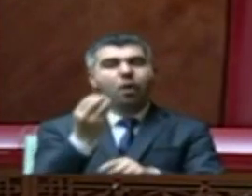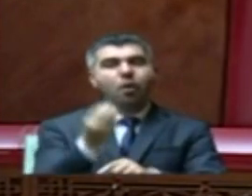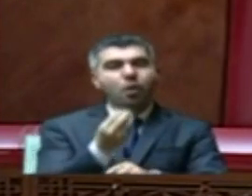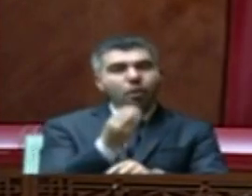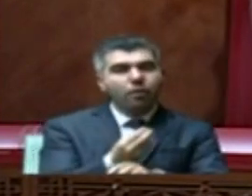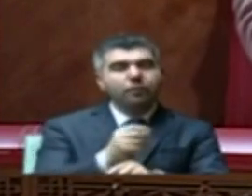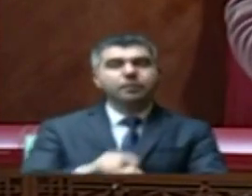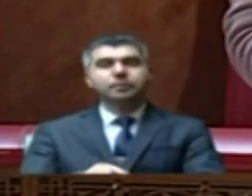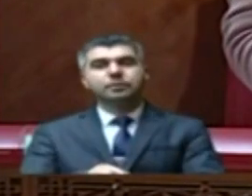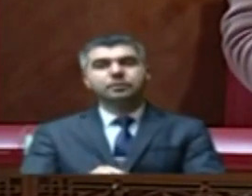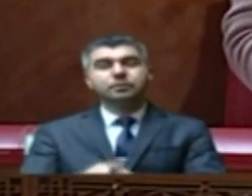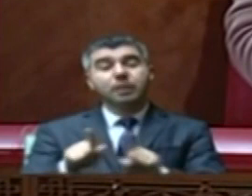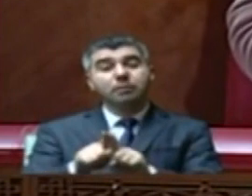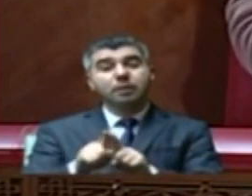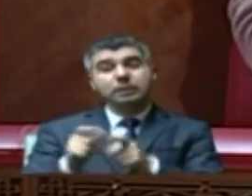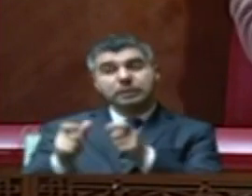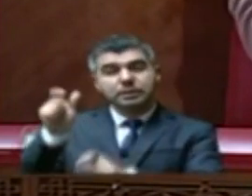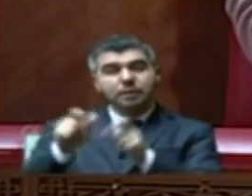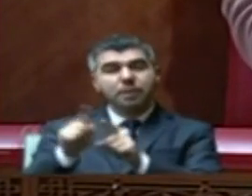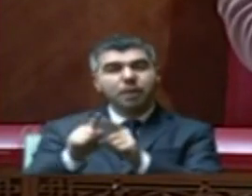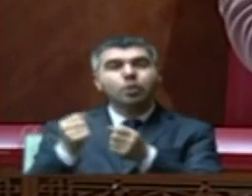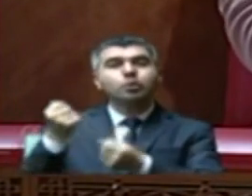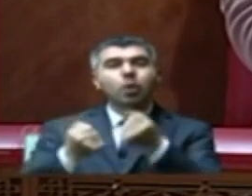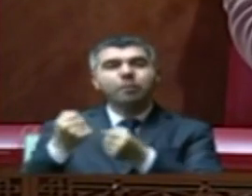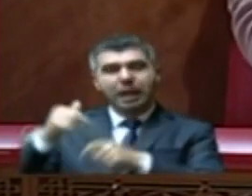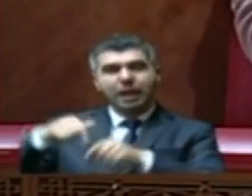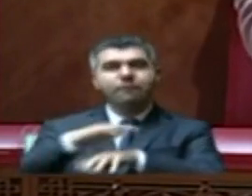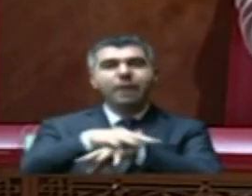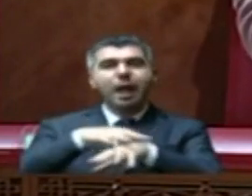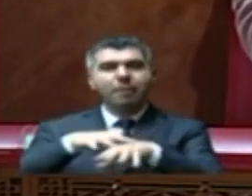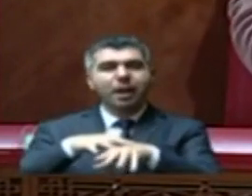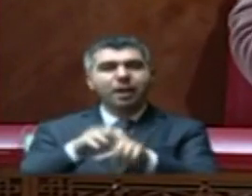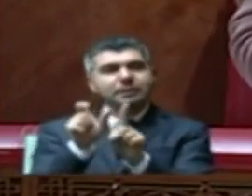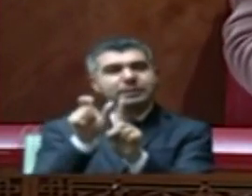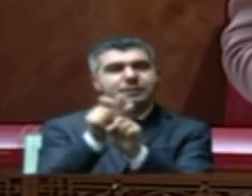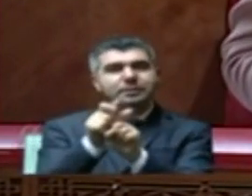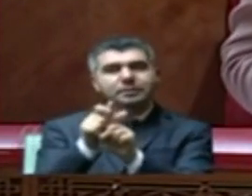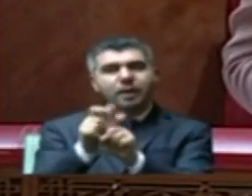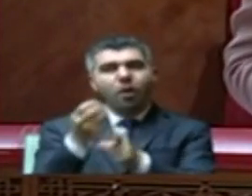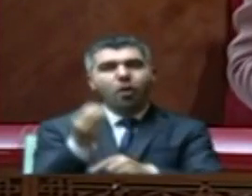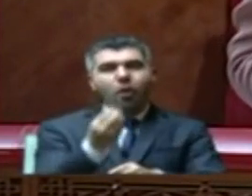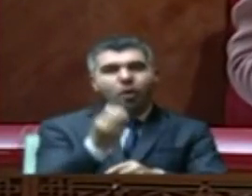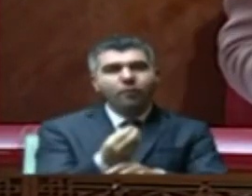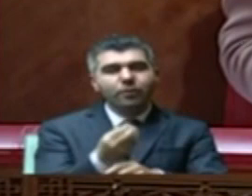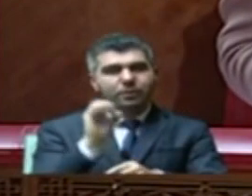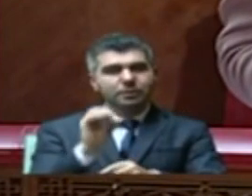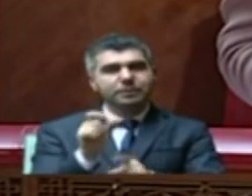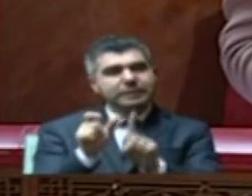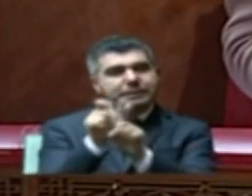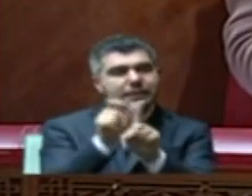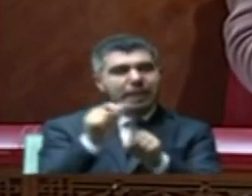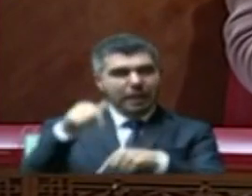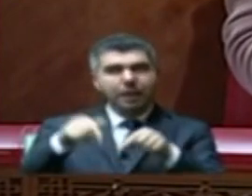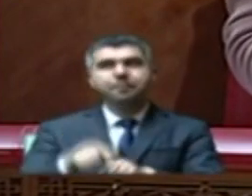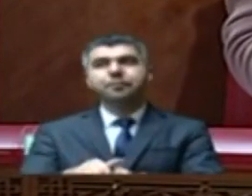البنية التي تقدم خدمات في الشارع وتنقذ الكثير من الأطفال من الشارع. لكن تعلمون كذلك أن من الأسباب